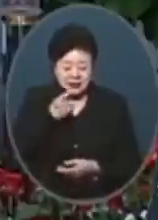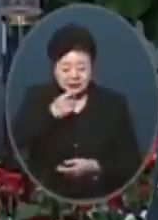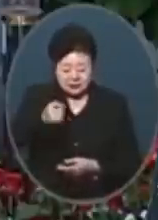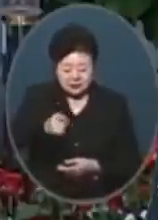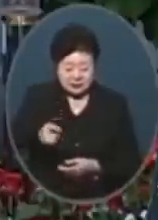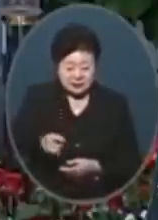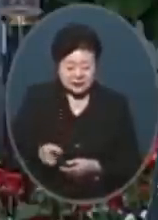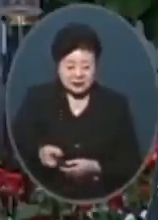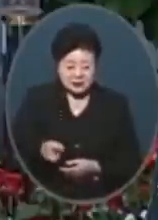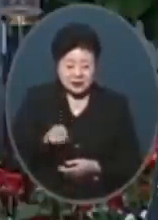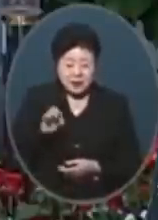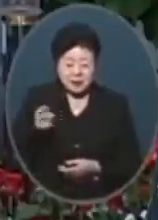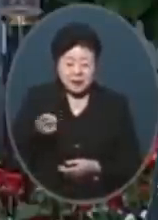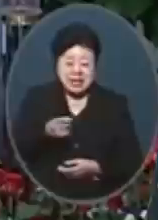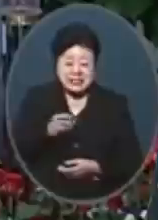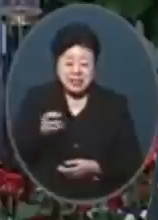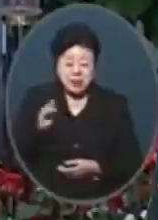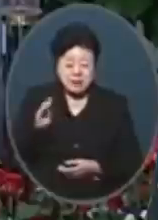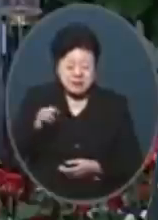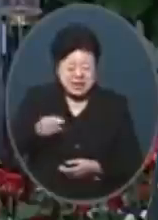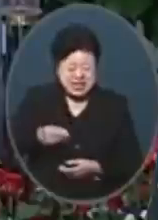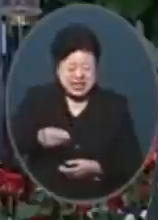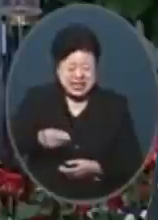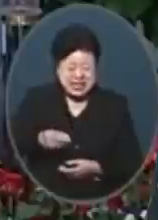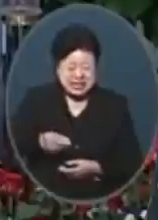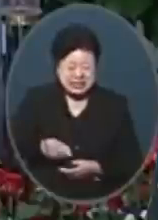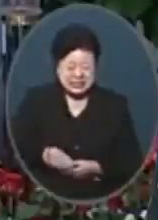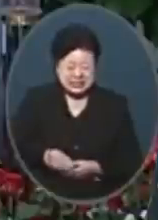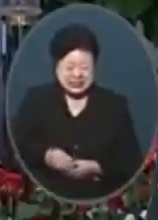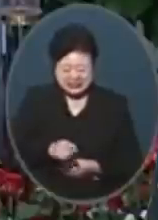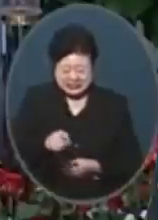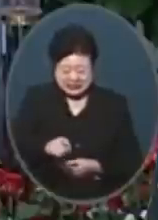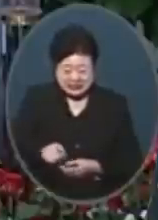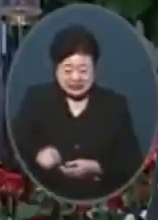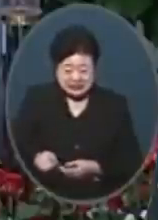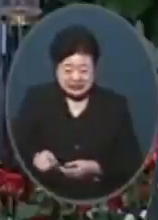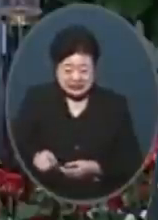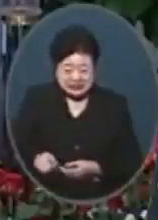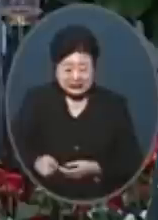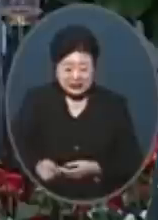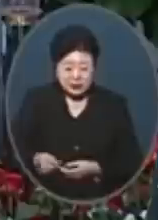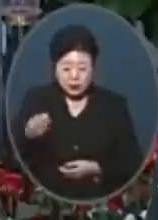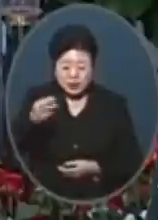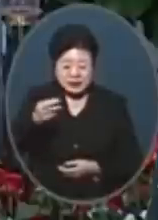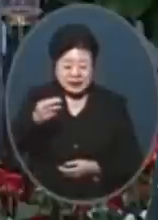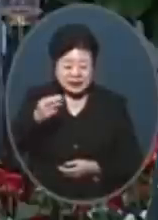루이스 에드슨 위트맨이라는 사람이 발명한 것입니다.